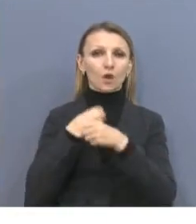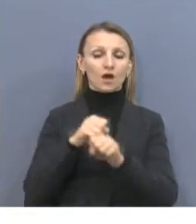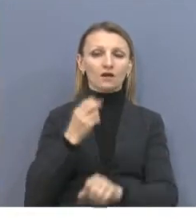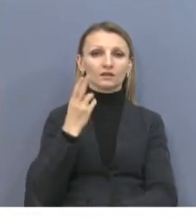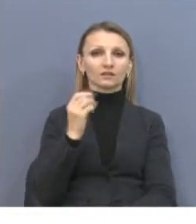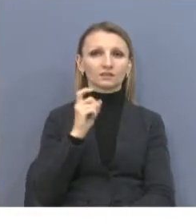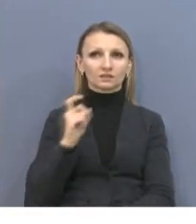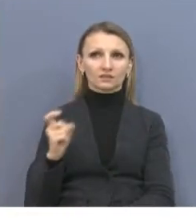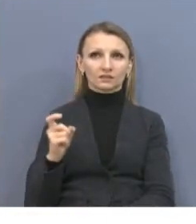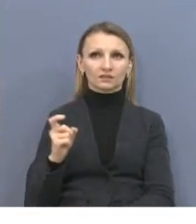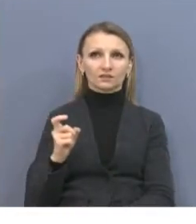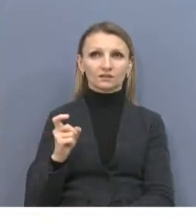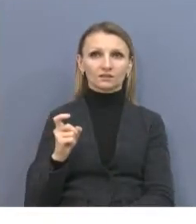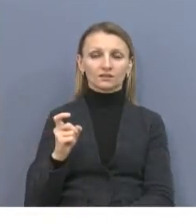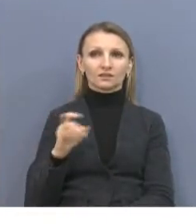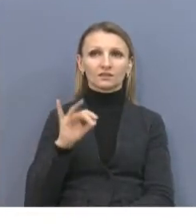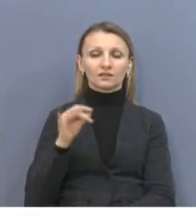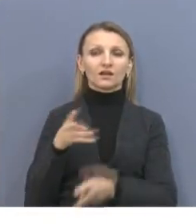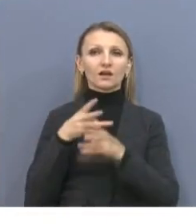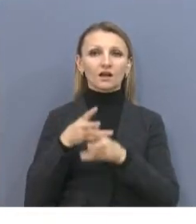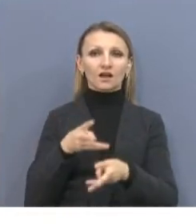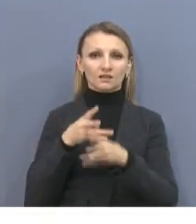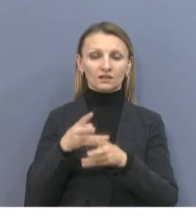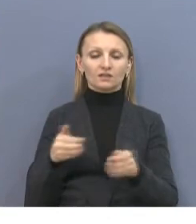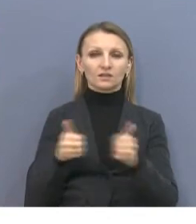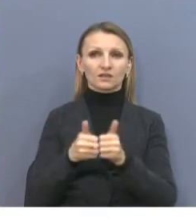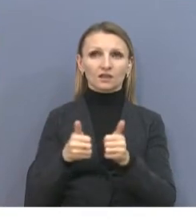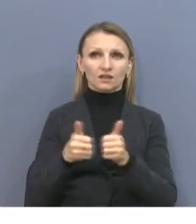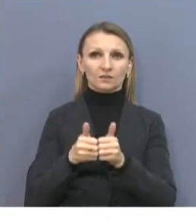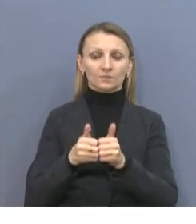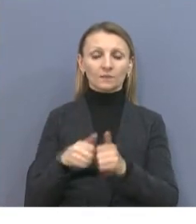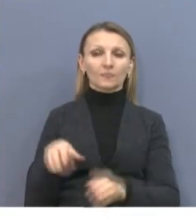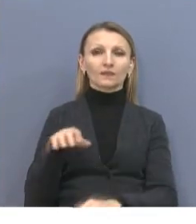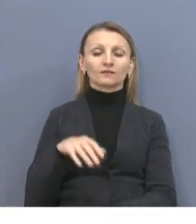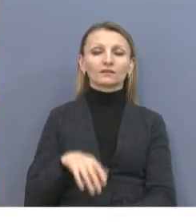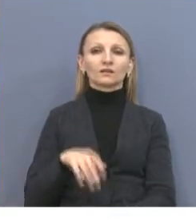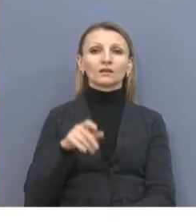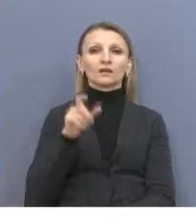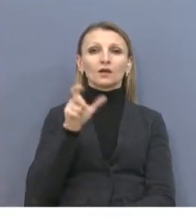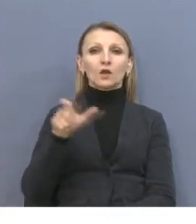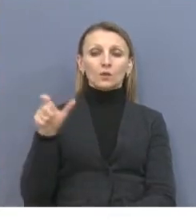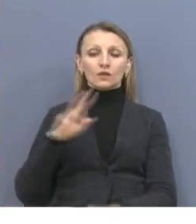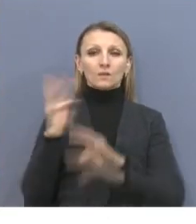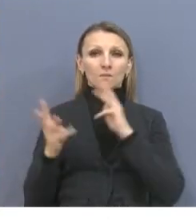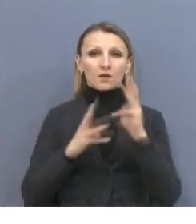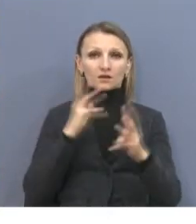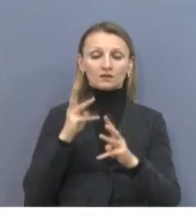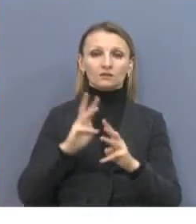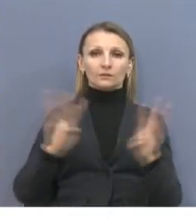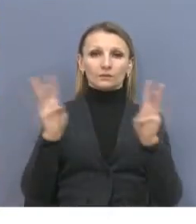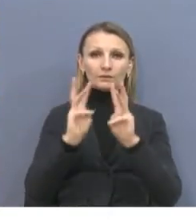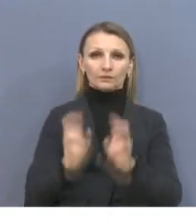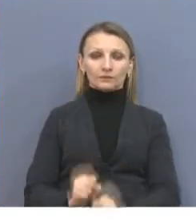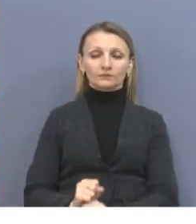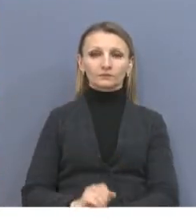помещения встроенной котельной. Сотрудники органов гражданской защиты производят тушение данного возгорания.